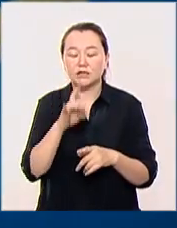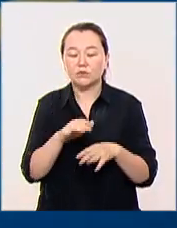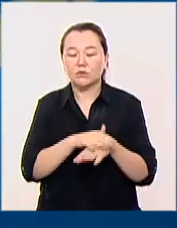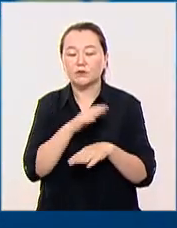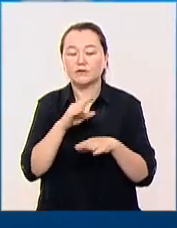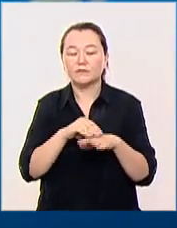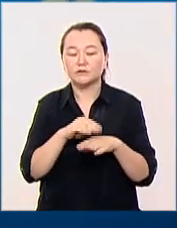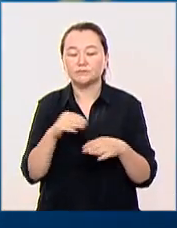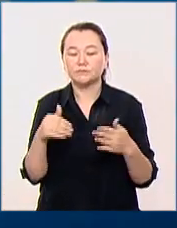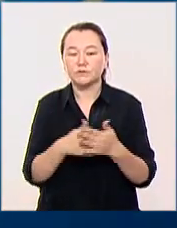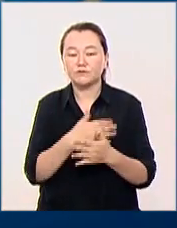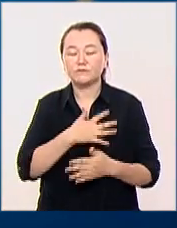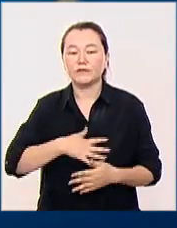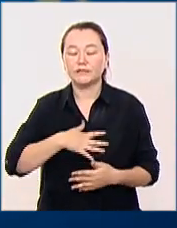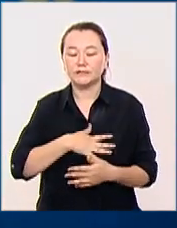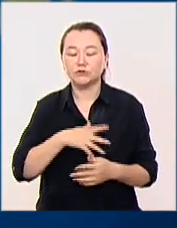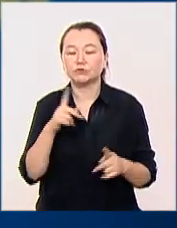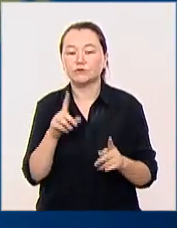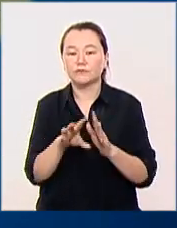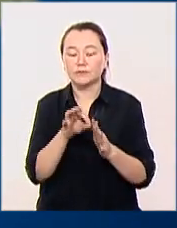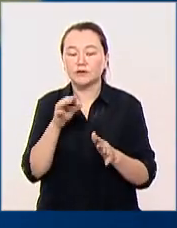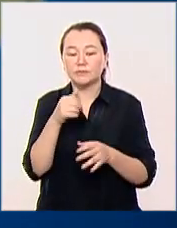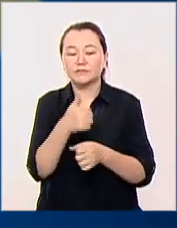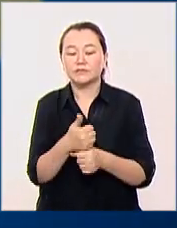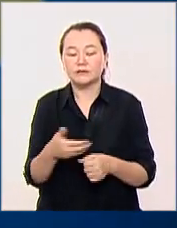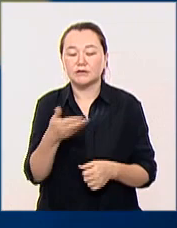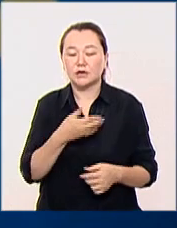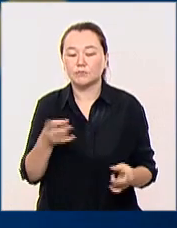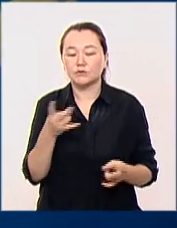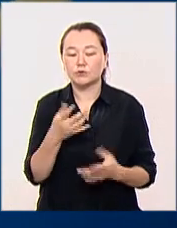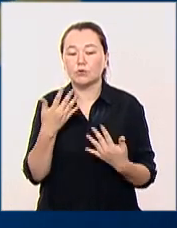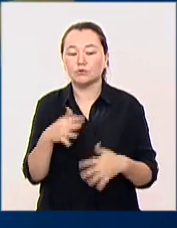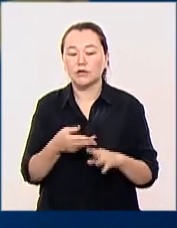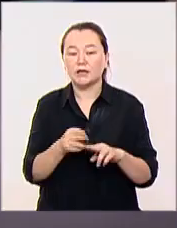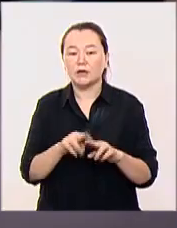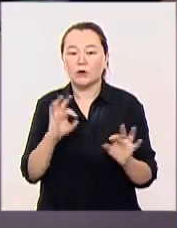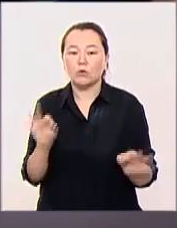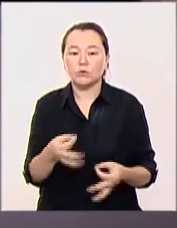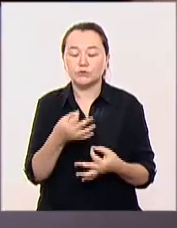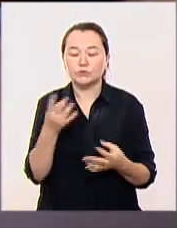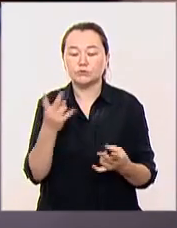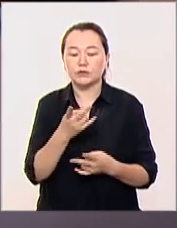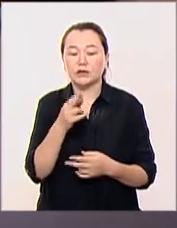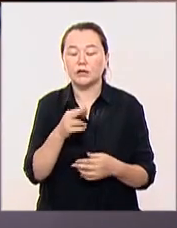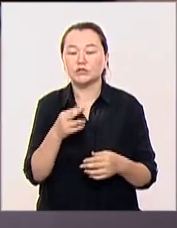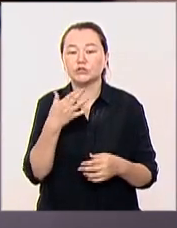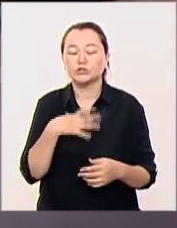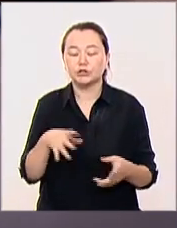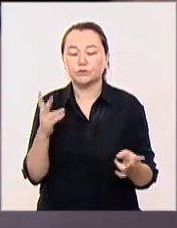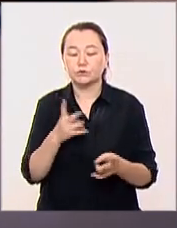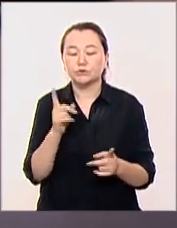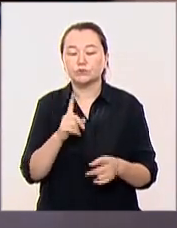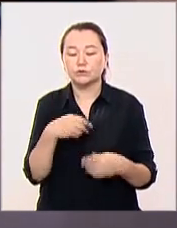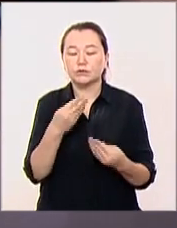вечер. Новость волнительная, ведь выбрать президента нам всем предстоит уже этой осенью. Для чего это нужно и что это